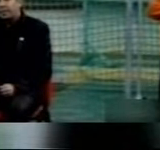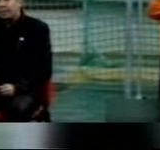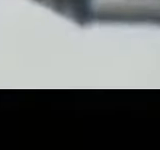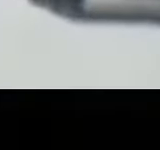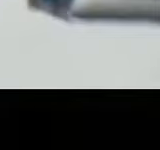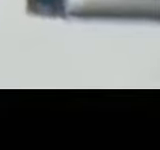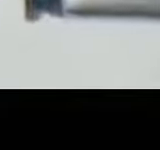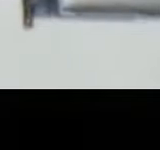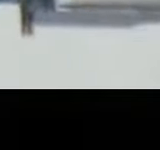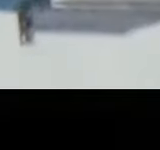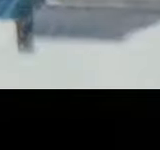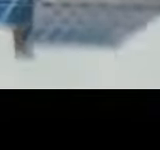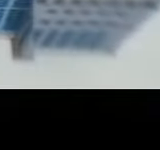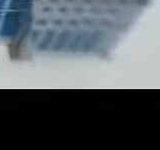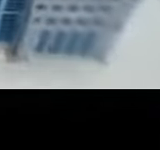деңгейін.